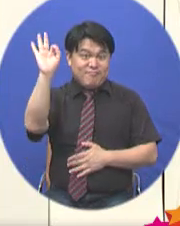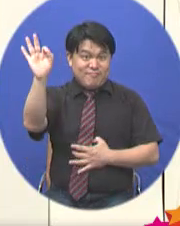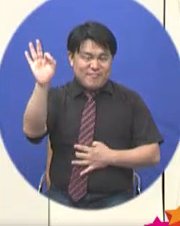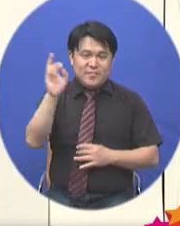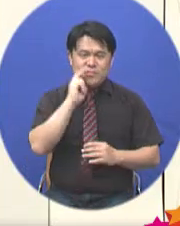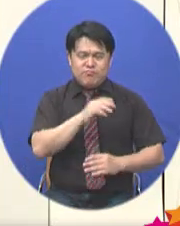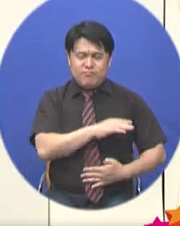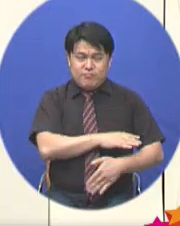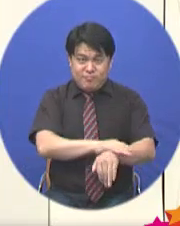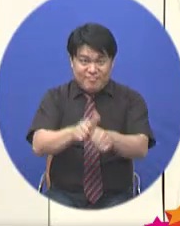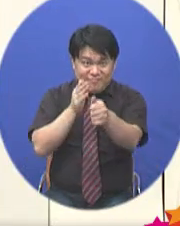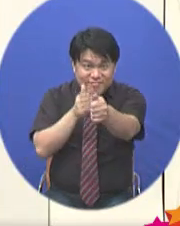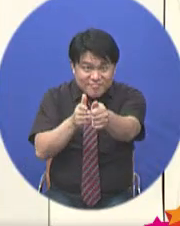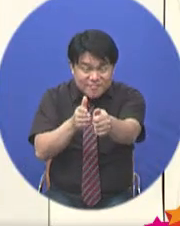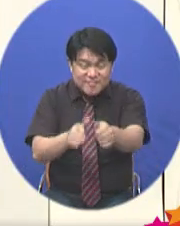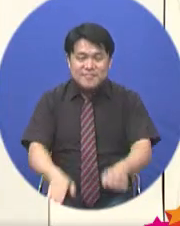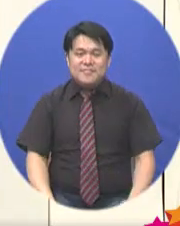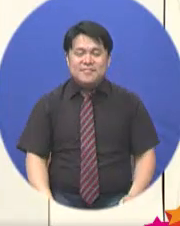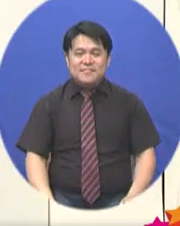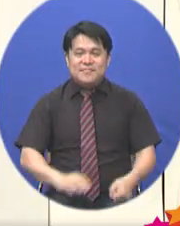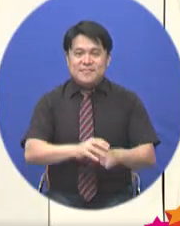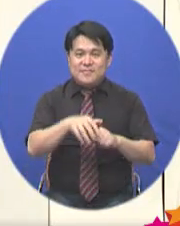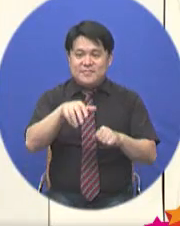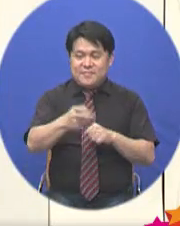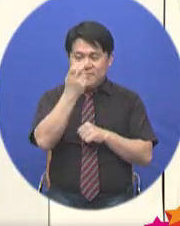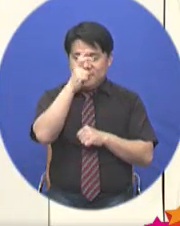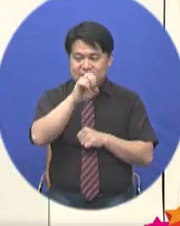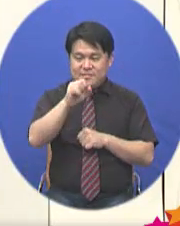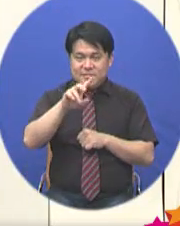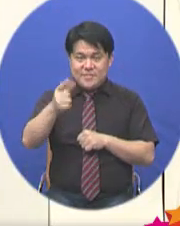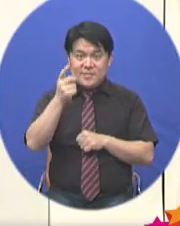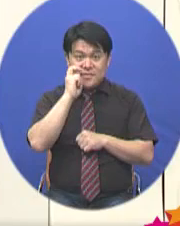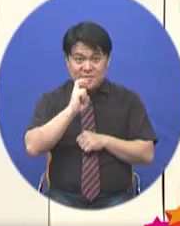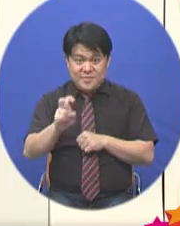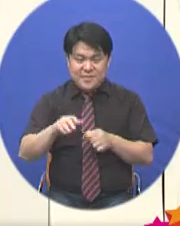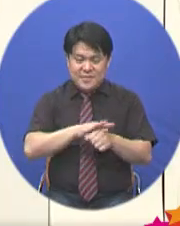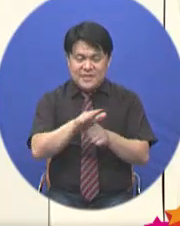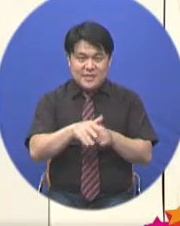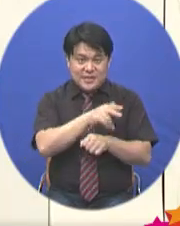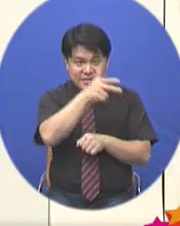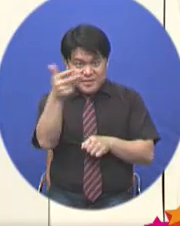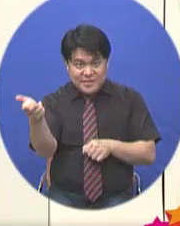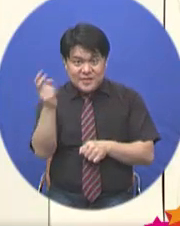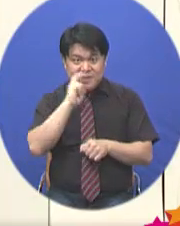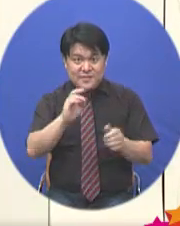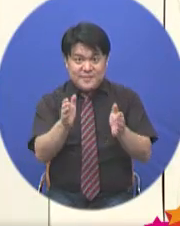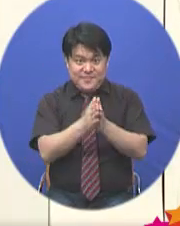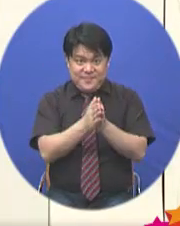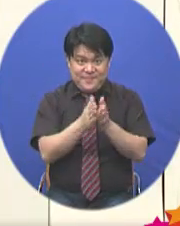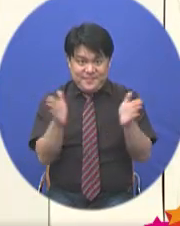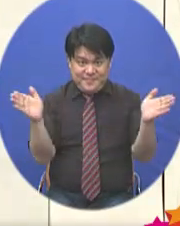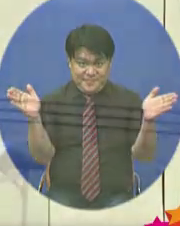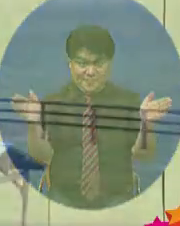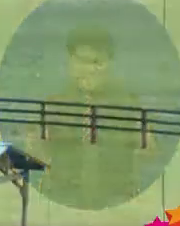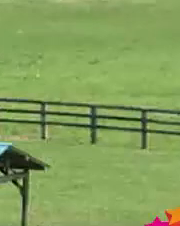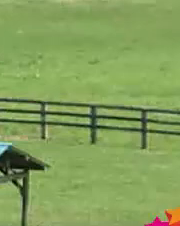잘 불러주세요. 네. 네, 대구에서 최미란님이 부릅니다. 사랑은 무지개. 무지개.